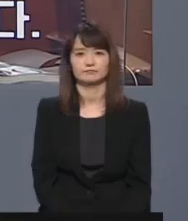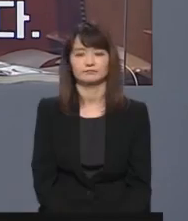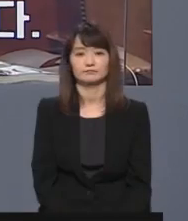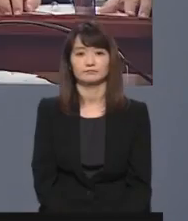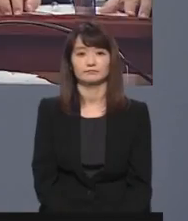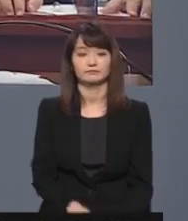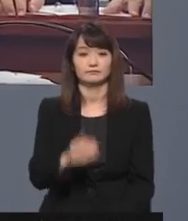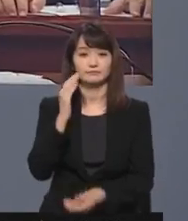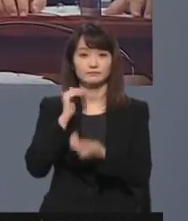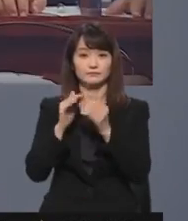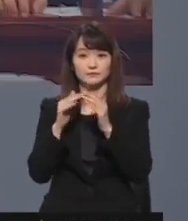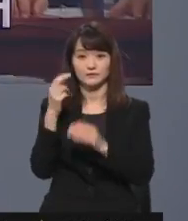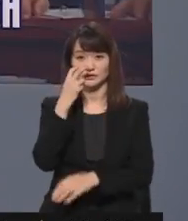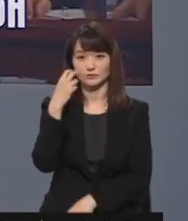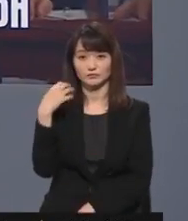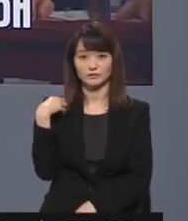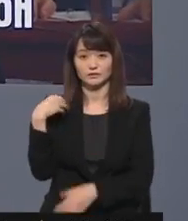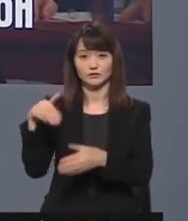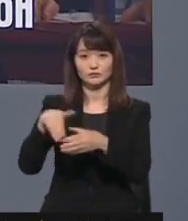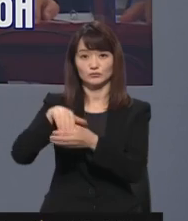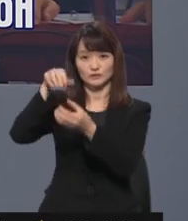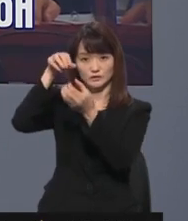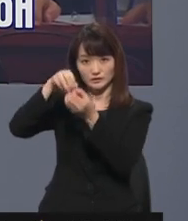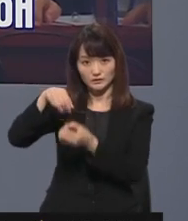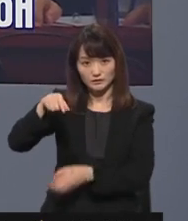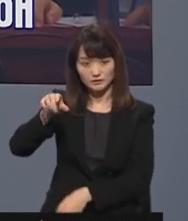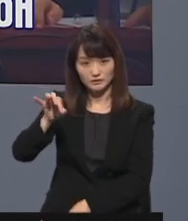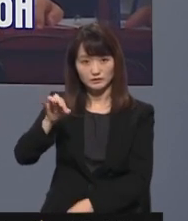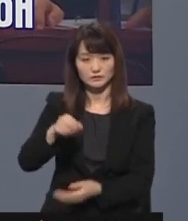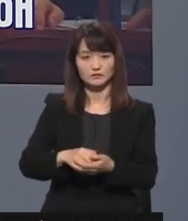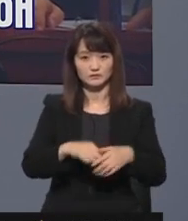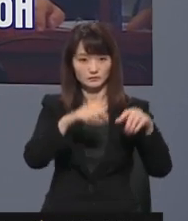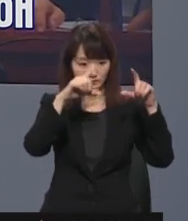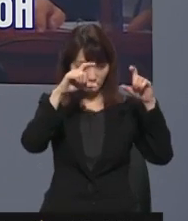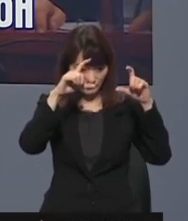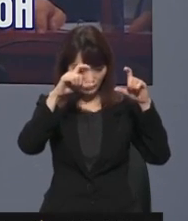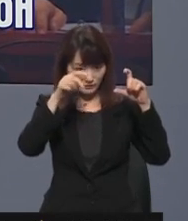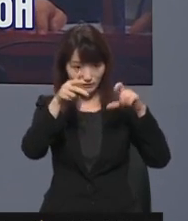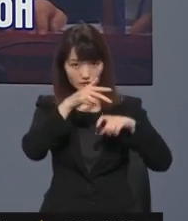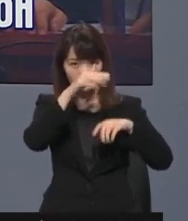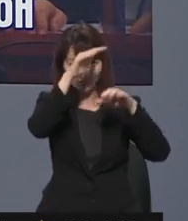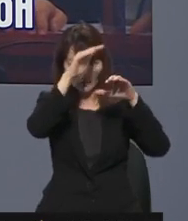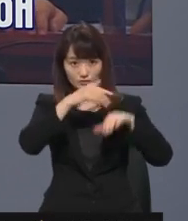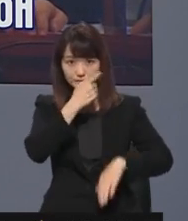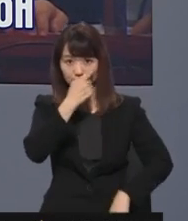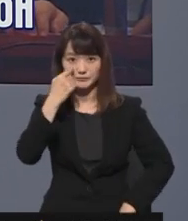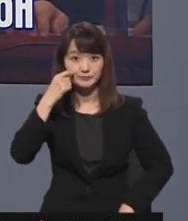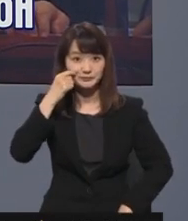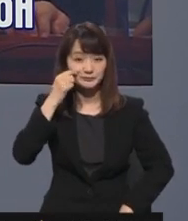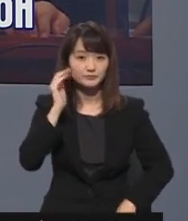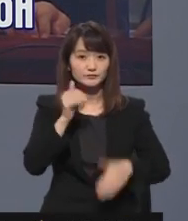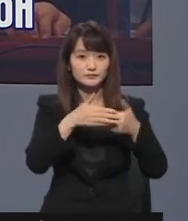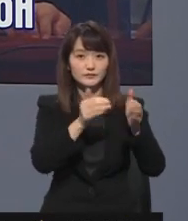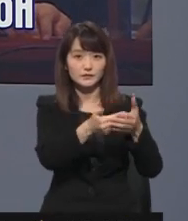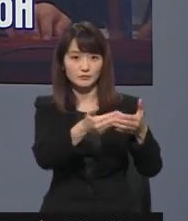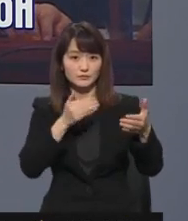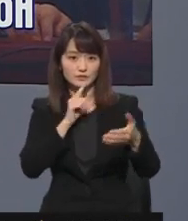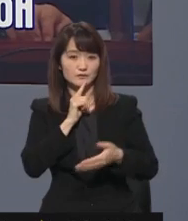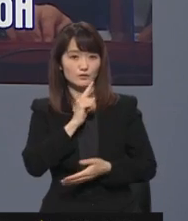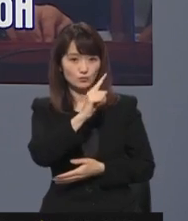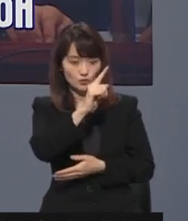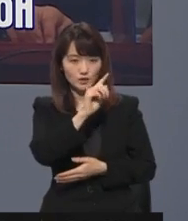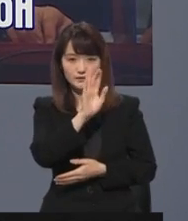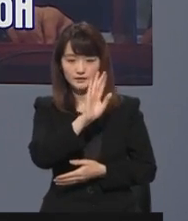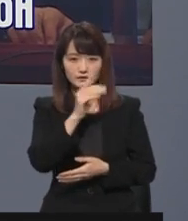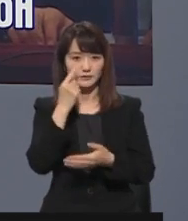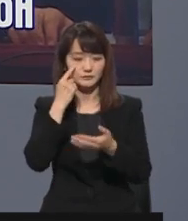청와대 관리를 담당하고 있는 문화재청이 화보촬영 내용을 제대로 파악하지 못했고 대통령 실에 도 사전에 직접 보고하지 않은